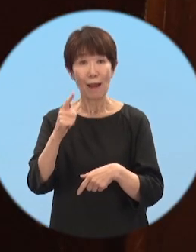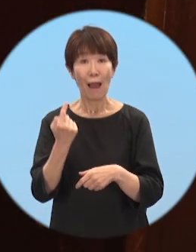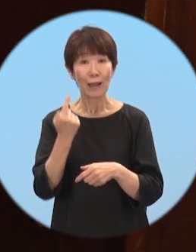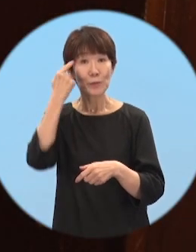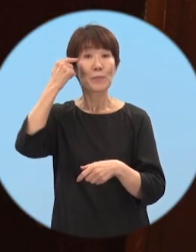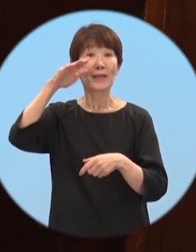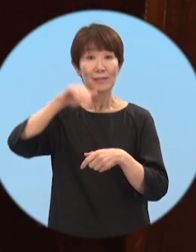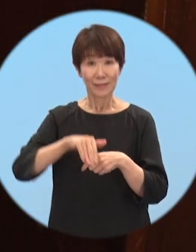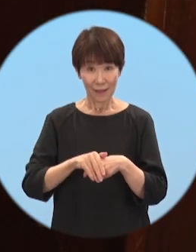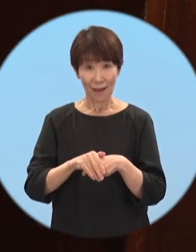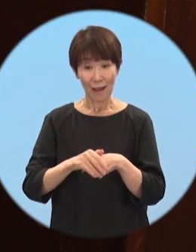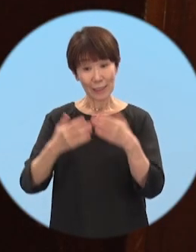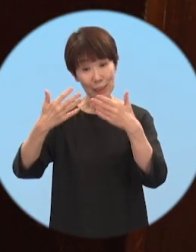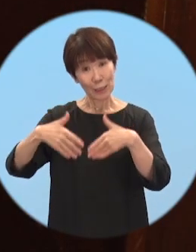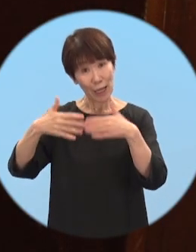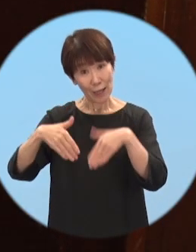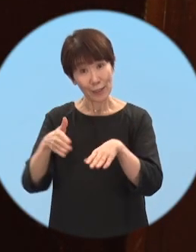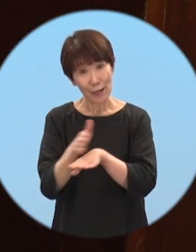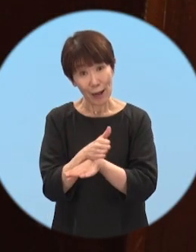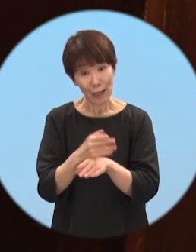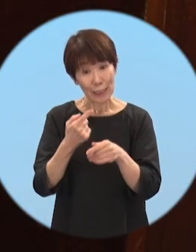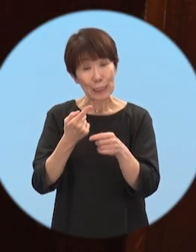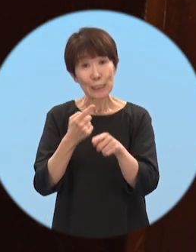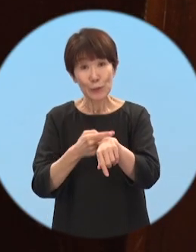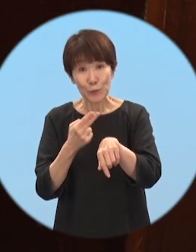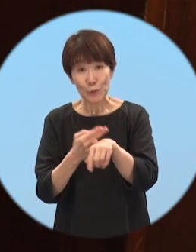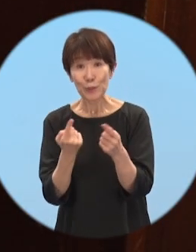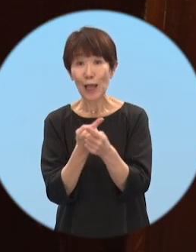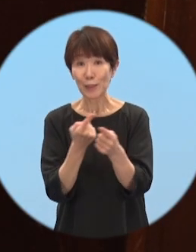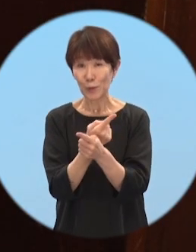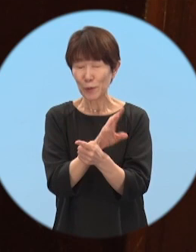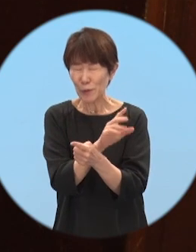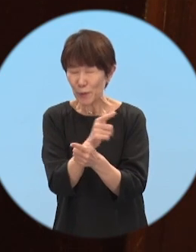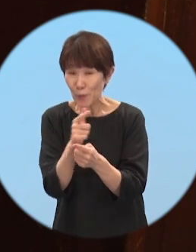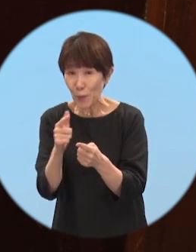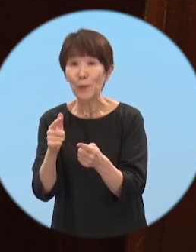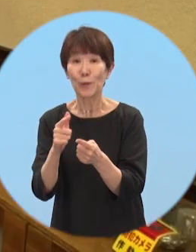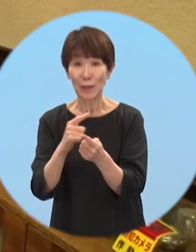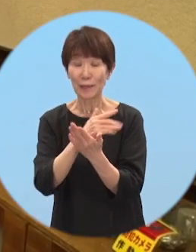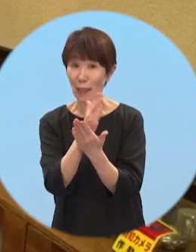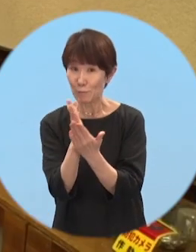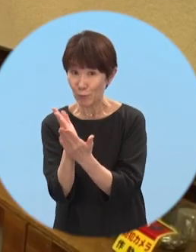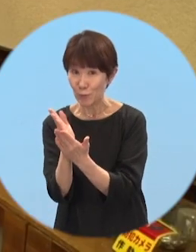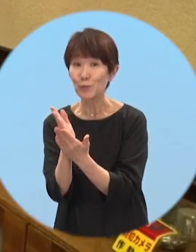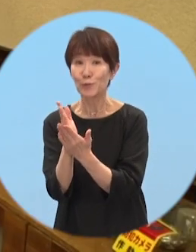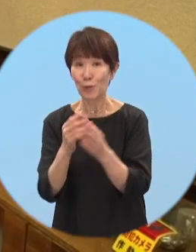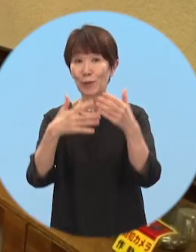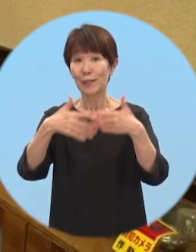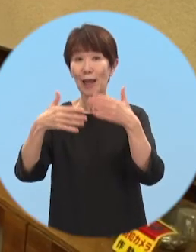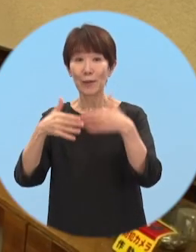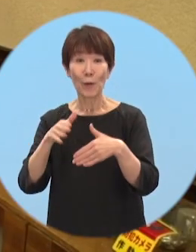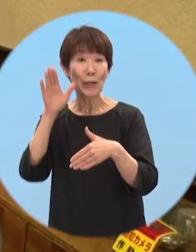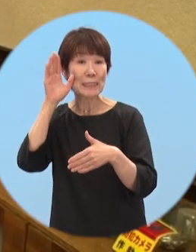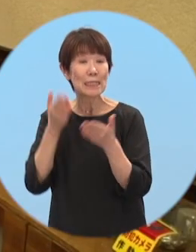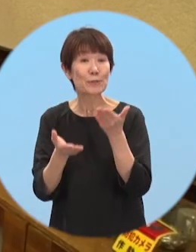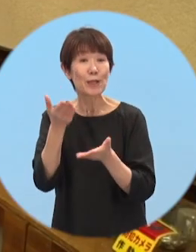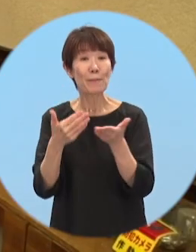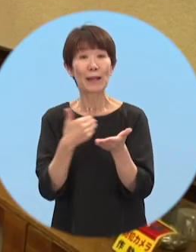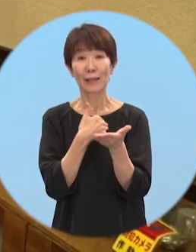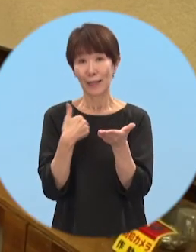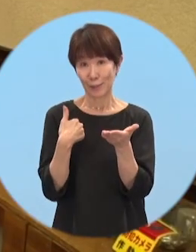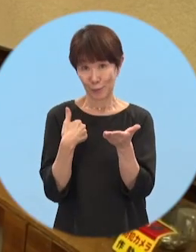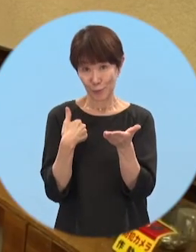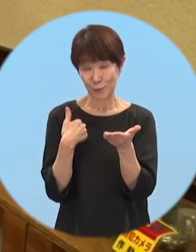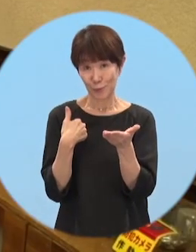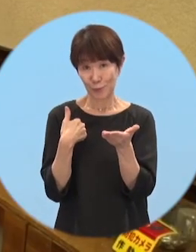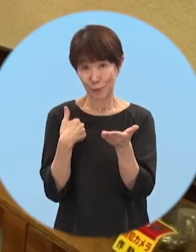から技術改良により生まれた様々なタイプの蓄音機を聴き比べることができる実演コーナ